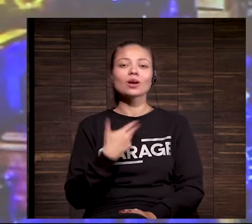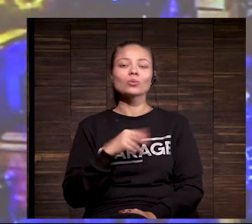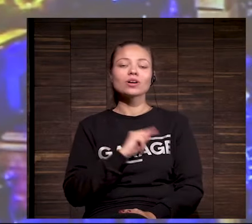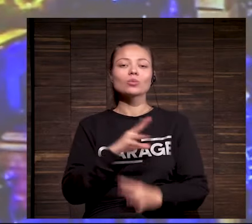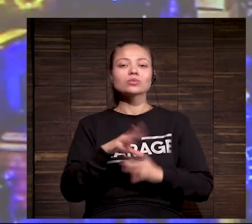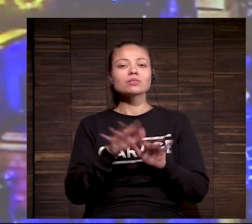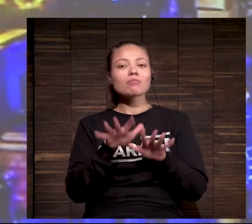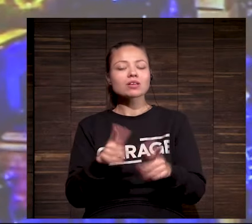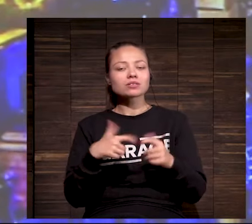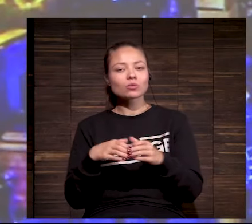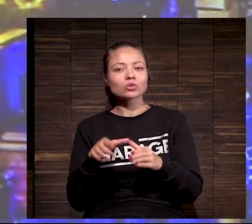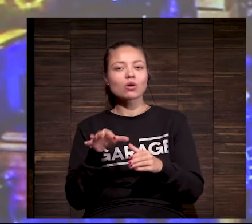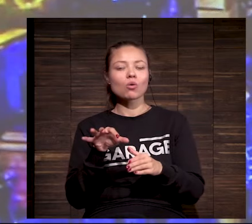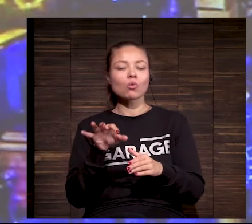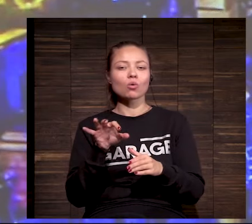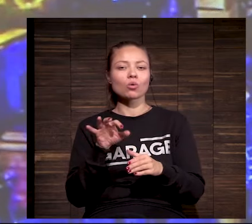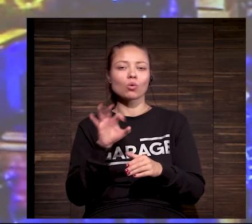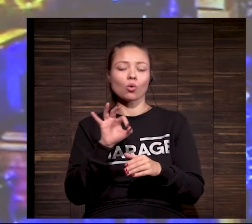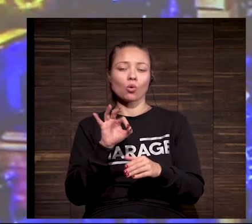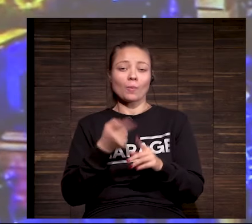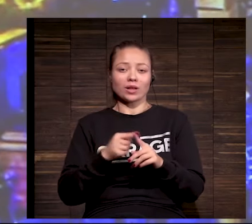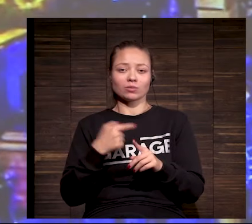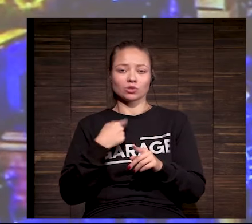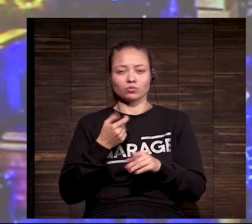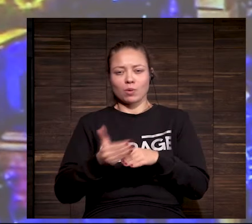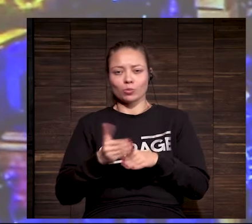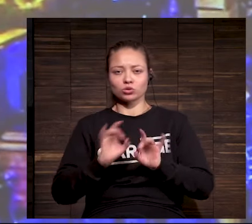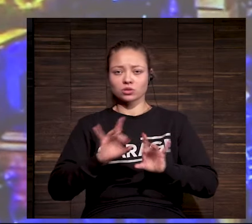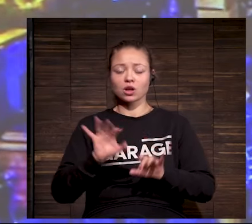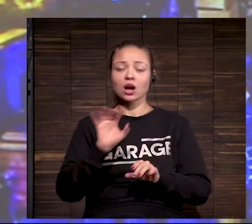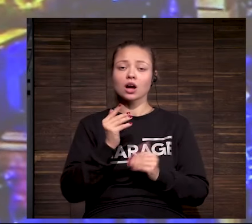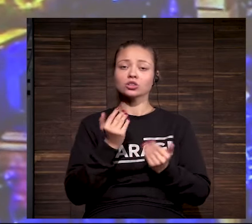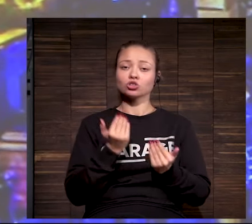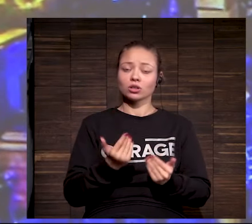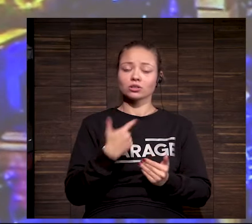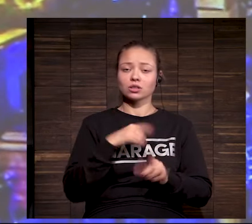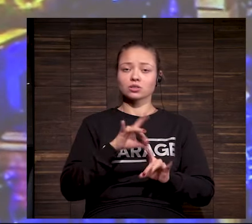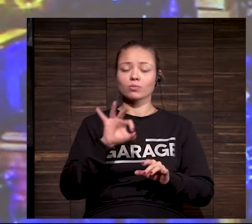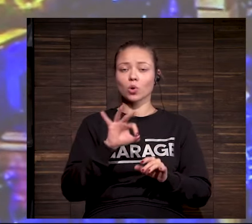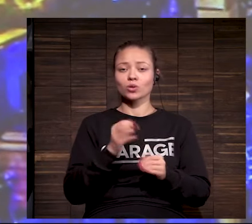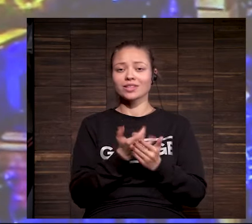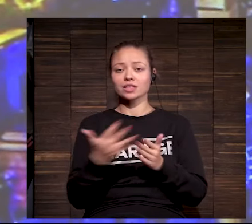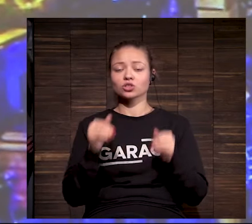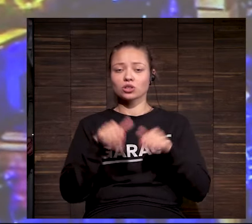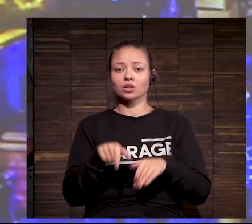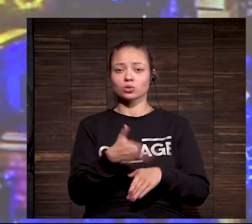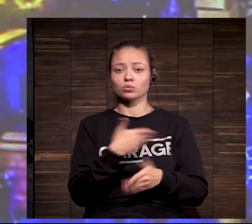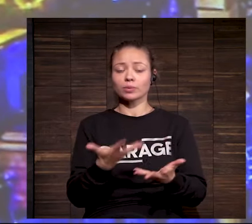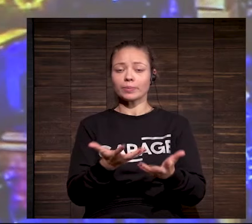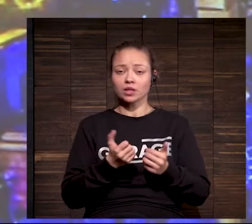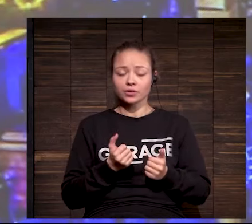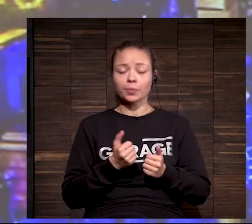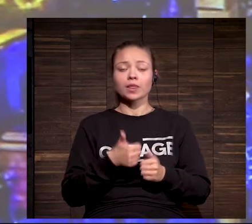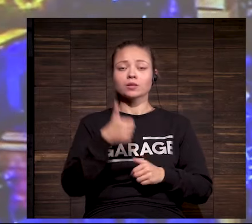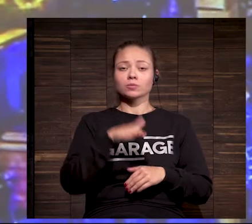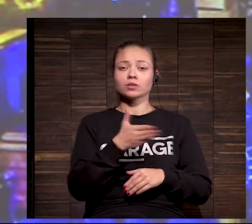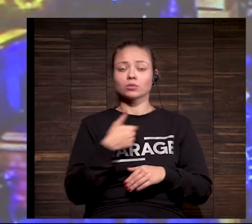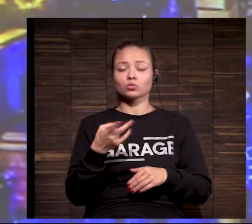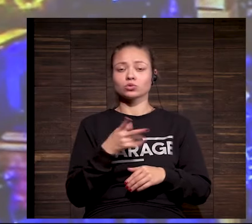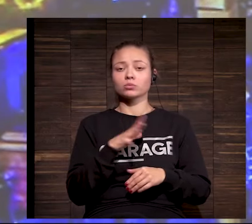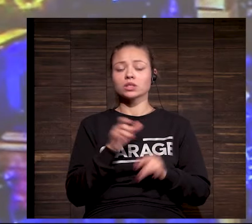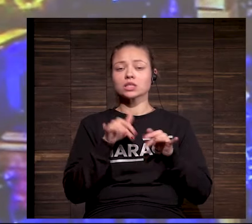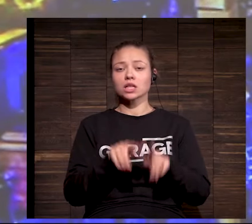местными сообществами очень много про это я расскажу чуть попозже сейчас я вам расскажу про несколько решений которые мы приняли во первых нам нужно было сделать лимоне